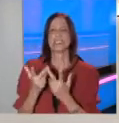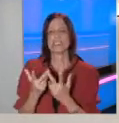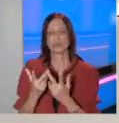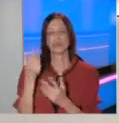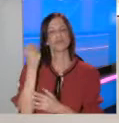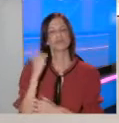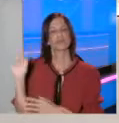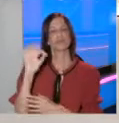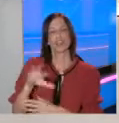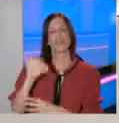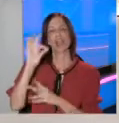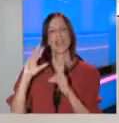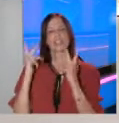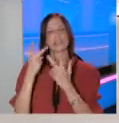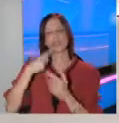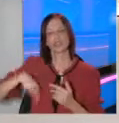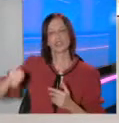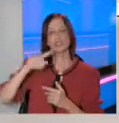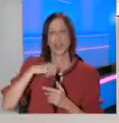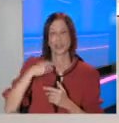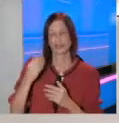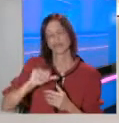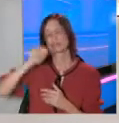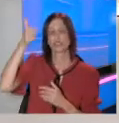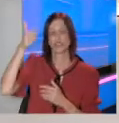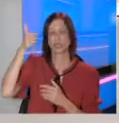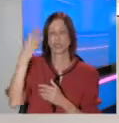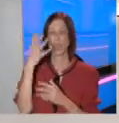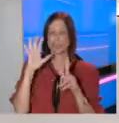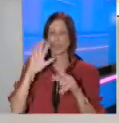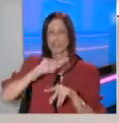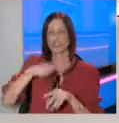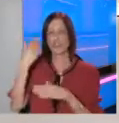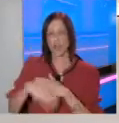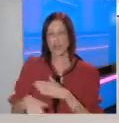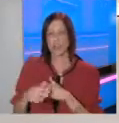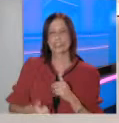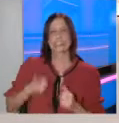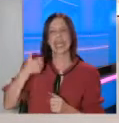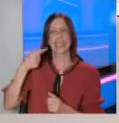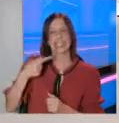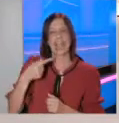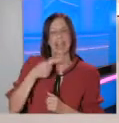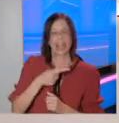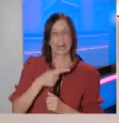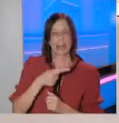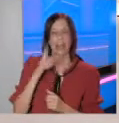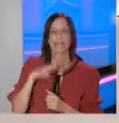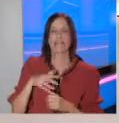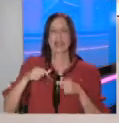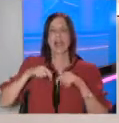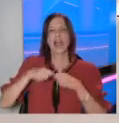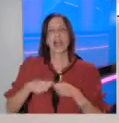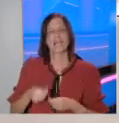מצד נבחרי הציבור שלנו, בראשם, לפחות ב-48 שעות האחרונות, השרה גילה גמליאל וחבר הכנסת מיקי